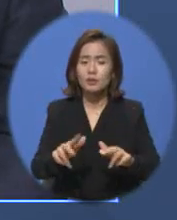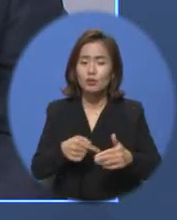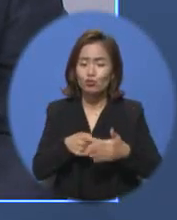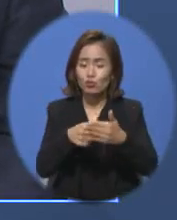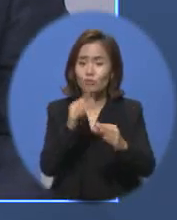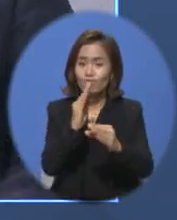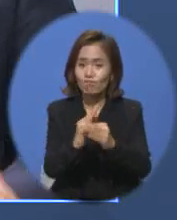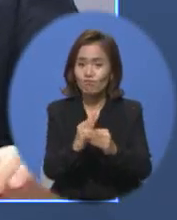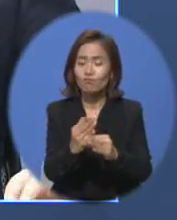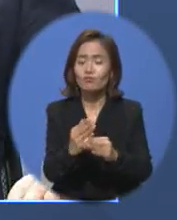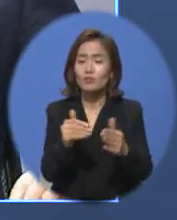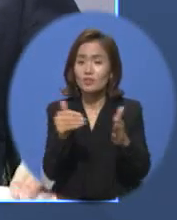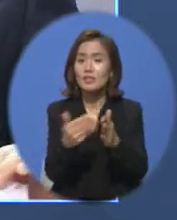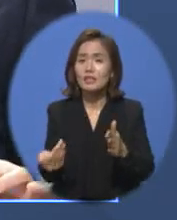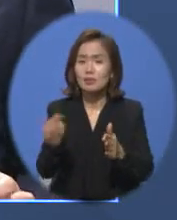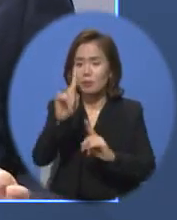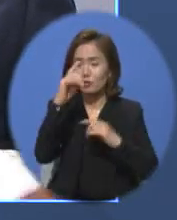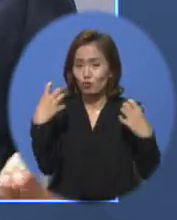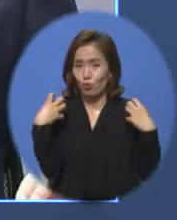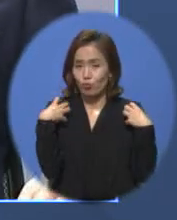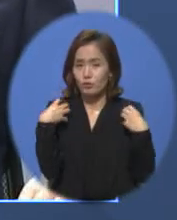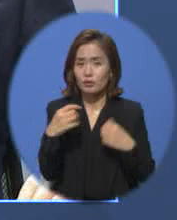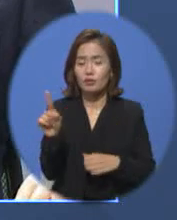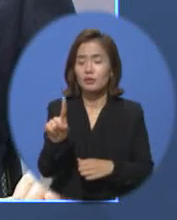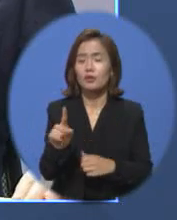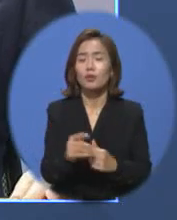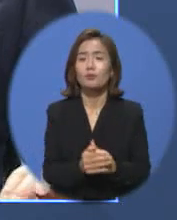국회에서상당한의지를가지고추진되었던법안이었지만, 현정부때문에 현 정부 때문에